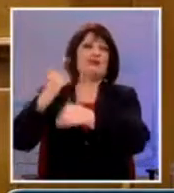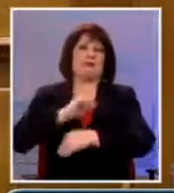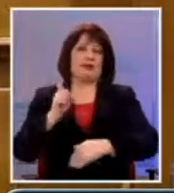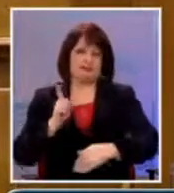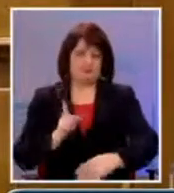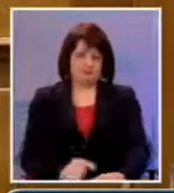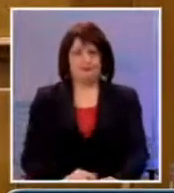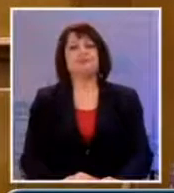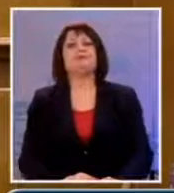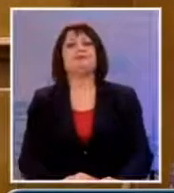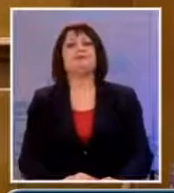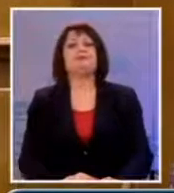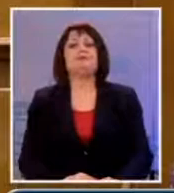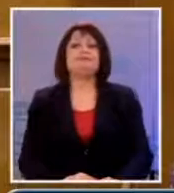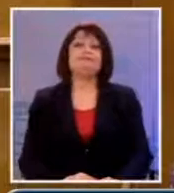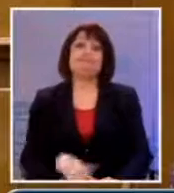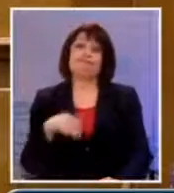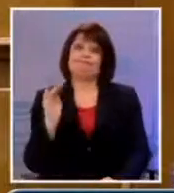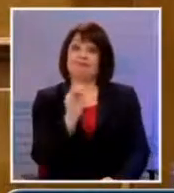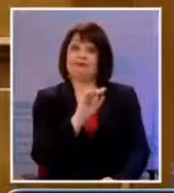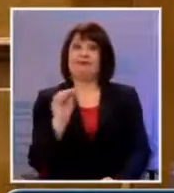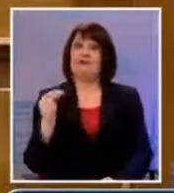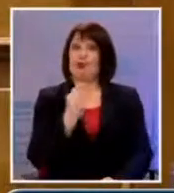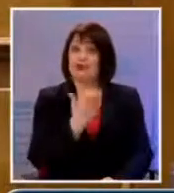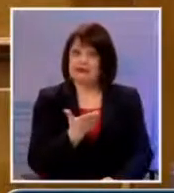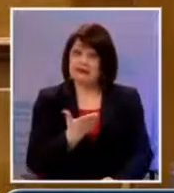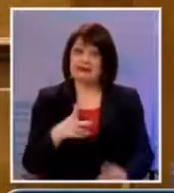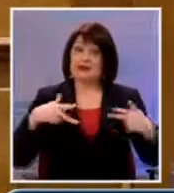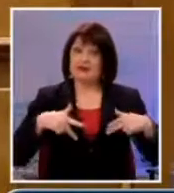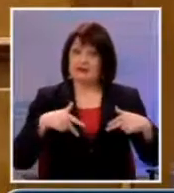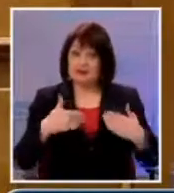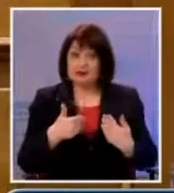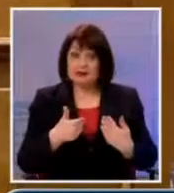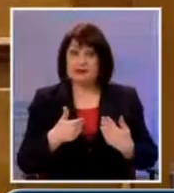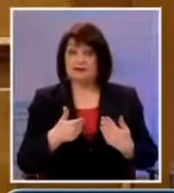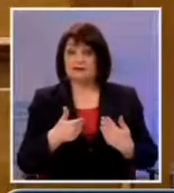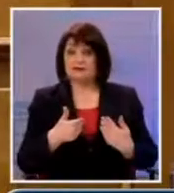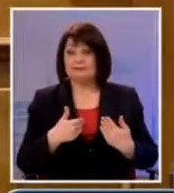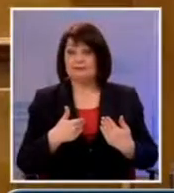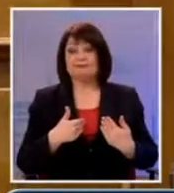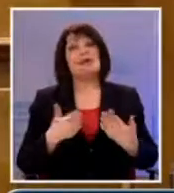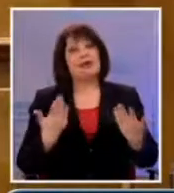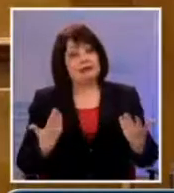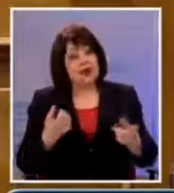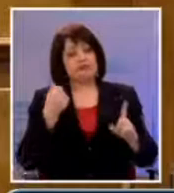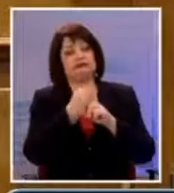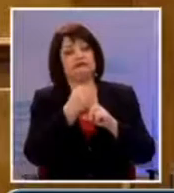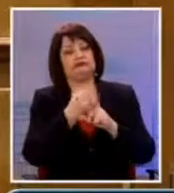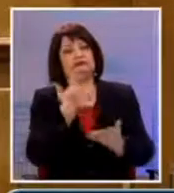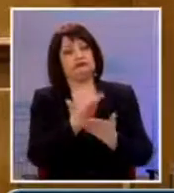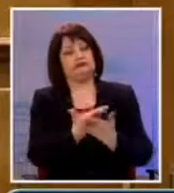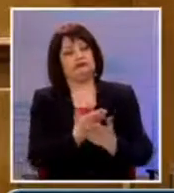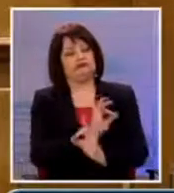πίσω. Αγαπητοί συνάδελφοι, η κυβέρνησή μας θα προβάλλει και θα διεκδικήσει